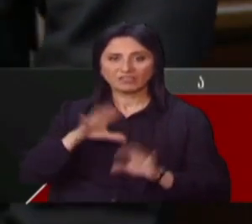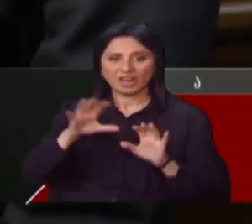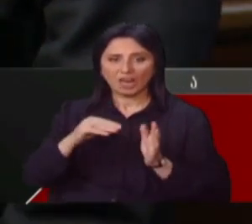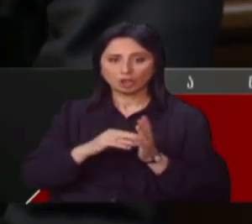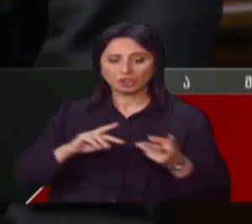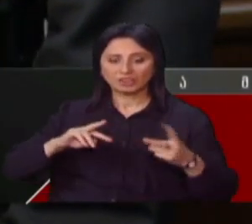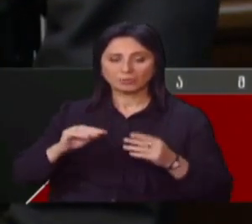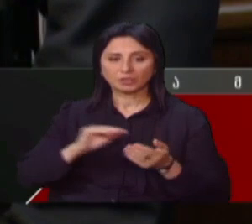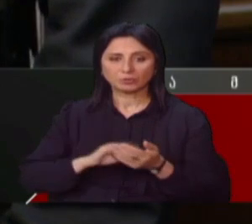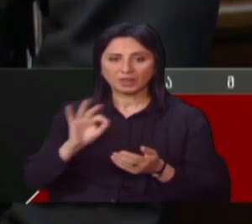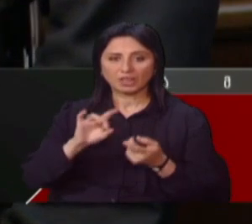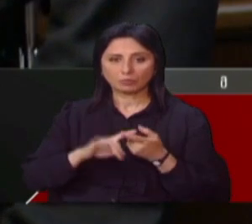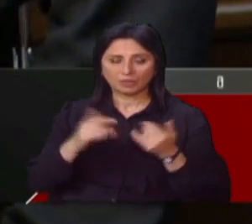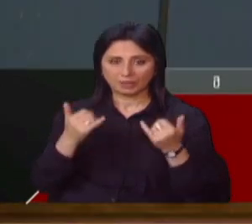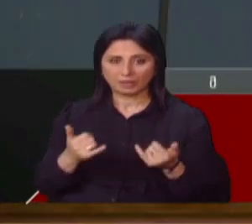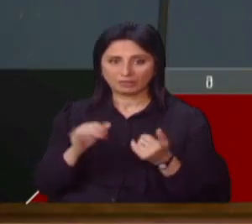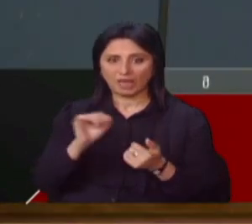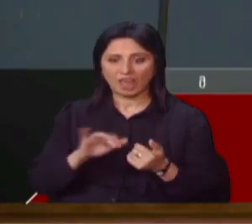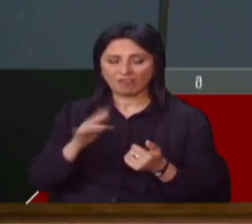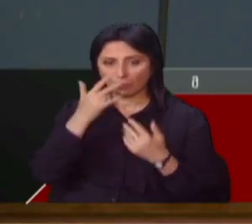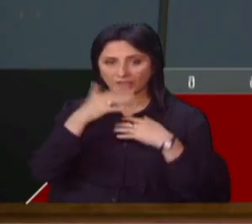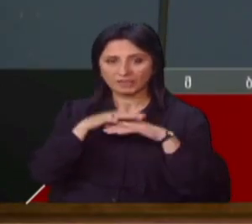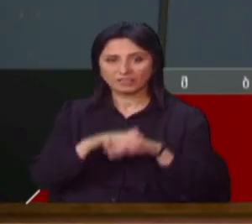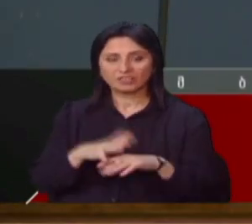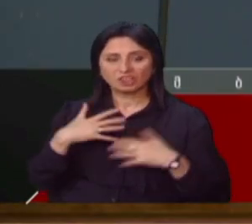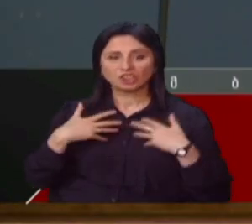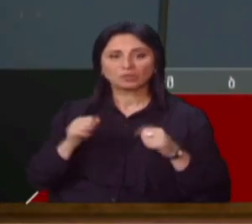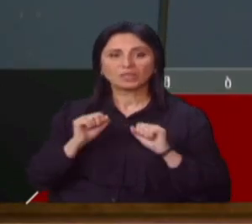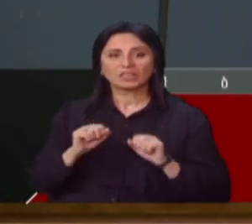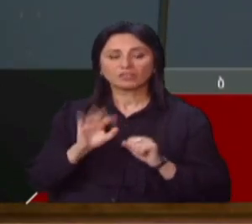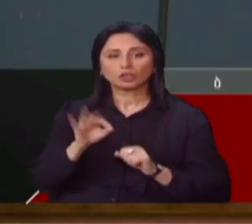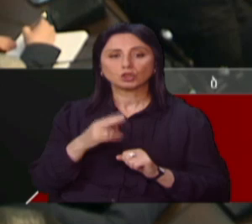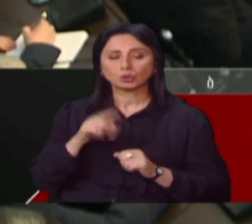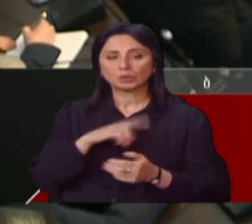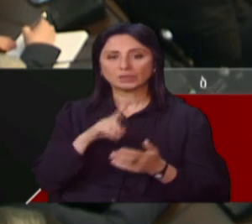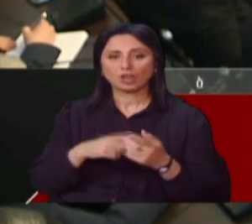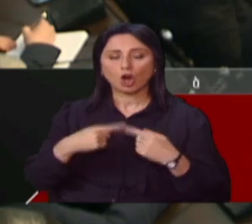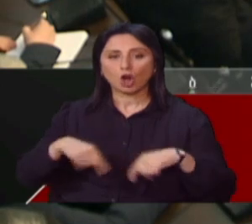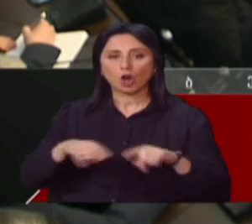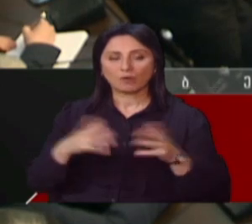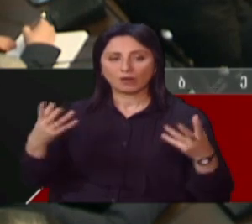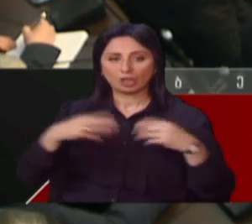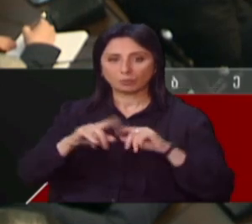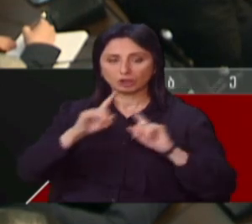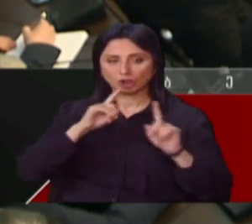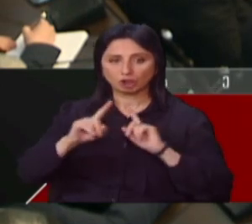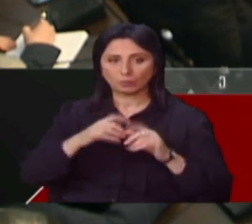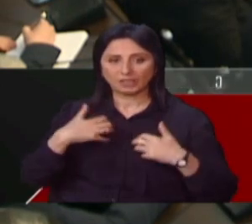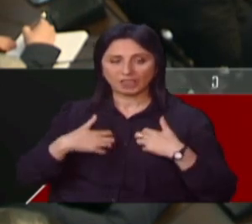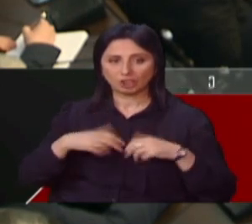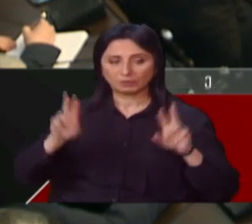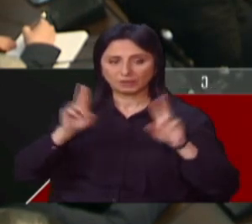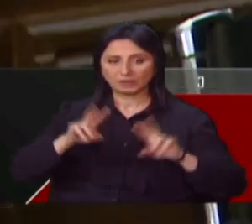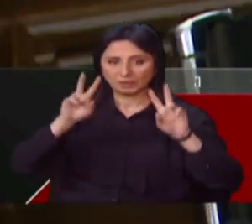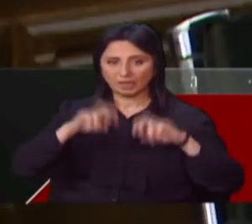კანონში ცვლილებების შეტანის თაობაზე დღეს ევროპასთან ინტეგრაციისა და ჯანმრთელობის დაცვისა და სოციალურ საკითხთა კომიტეტის ერთობლივ სხდომაზე დაჩქარებული